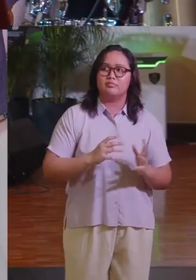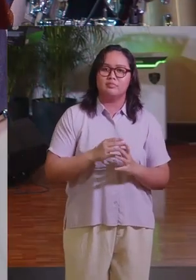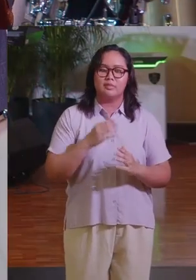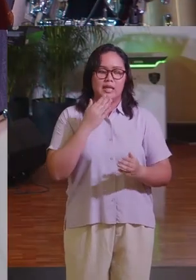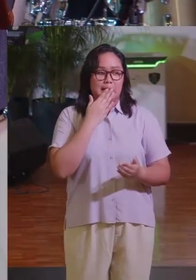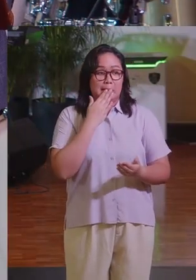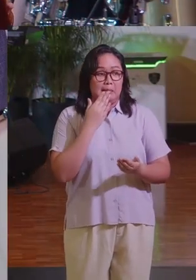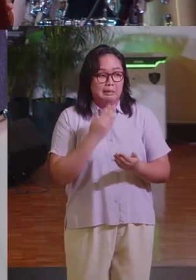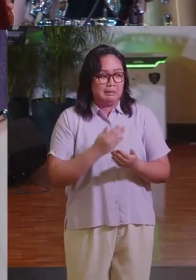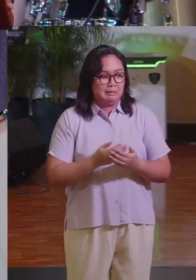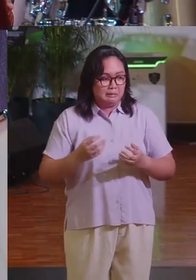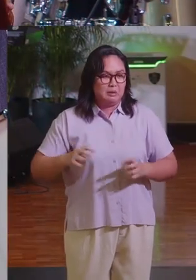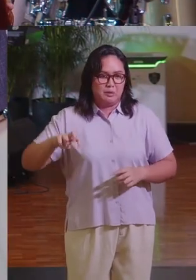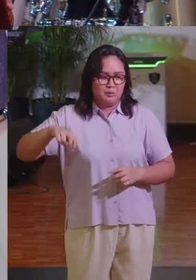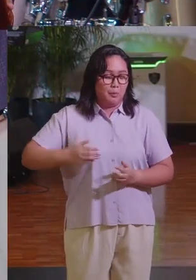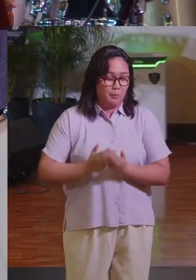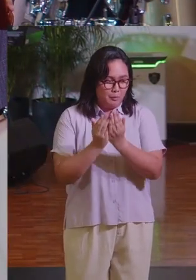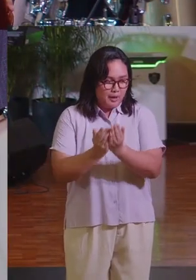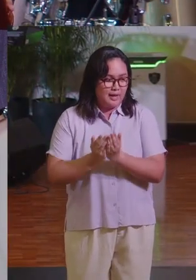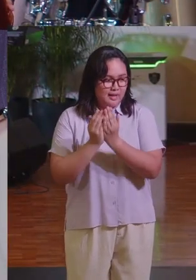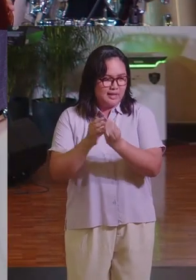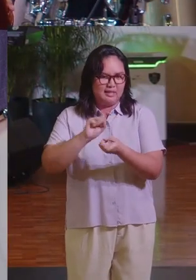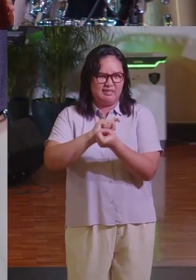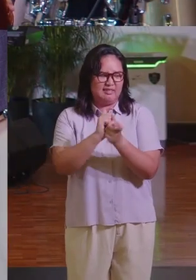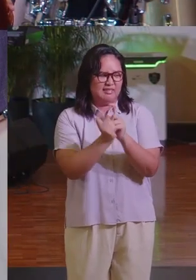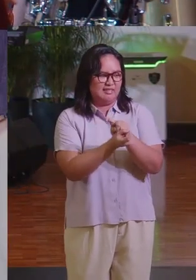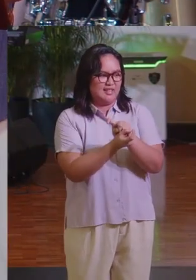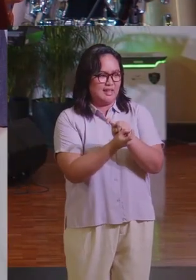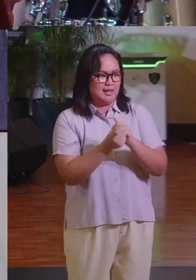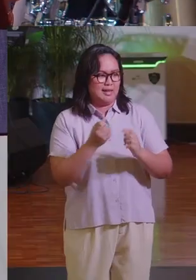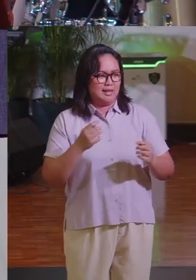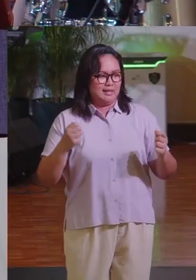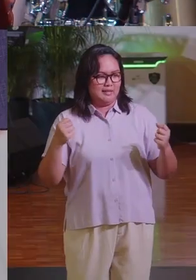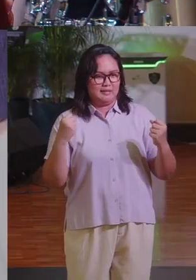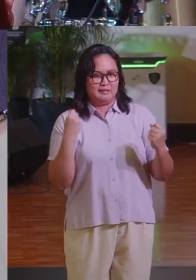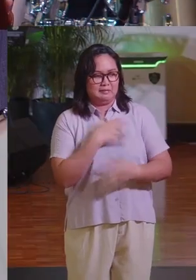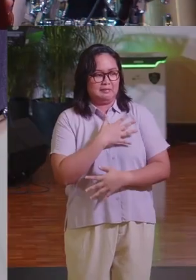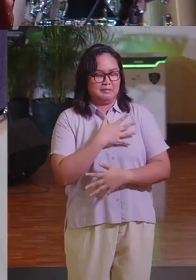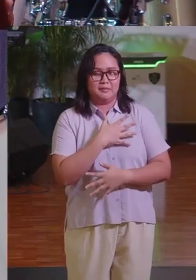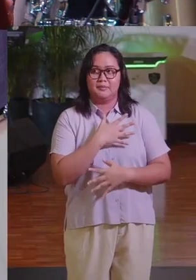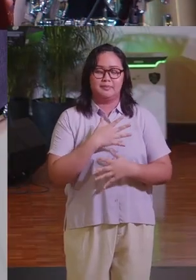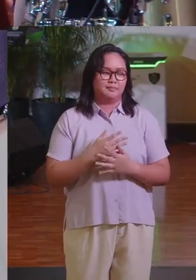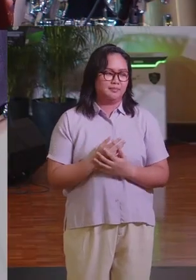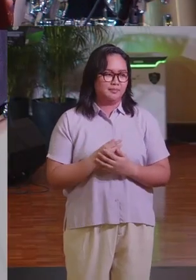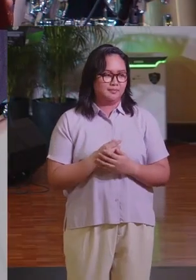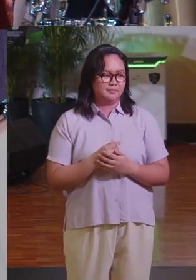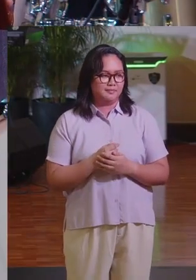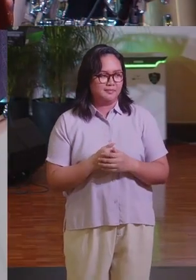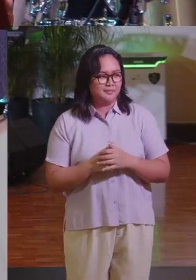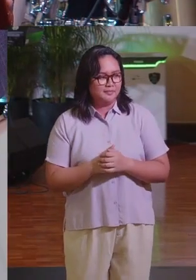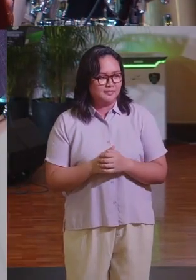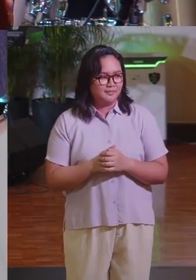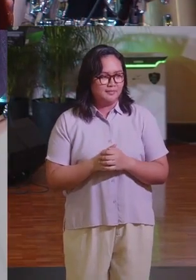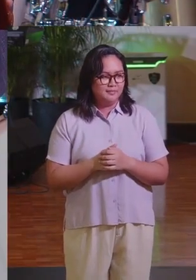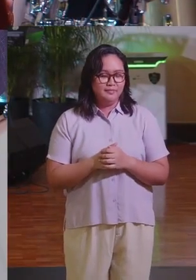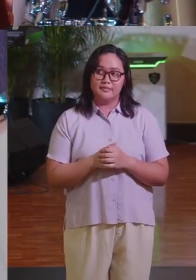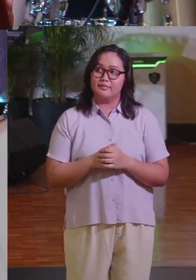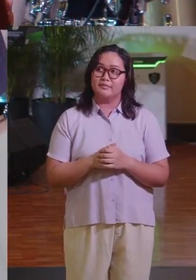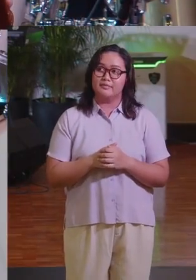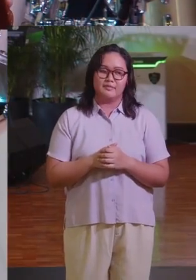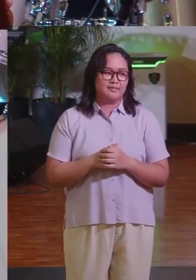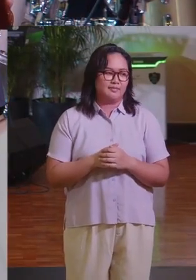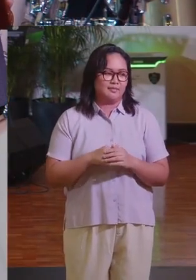biyahe ay naging bangungot. Natapos, para siyang nahulog, nahimasmasan. Ang kanya pong tour